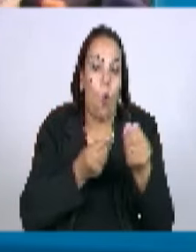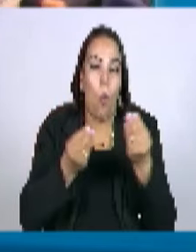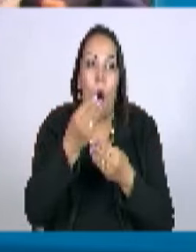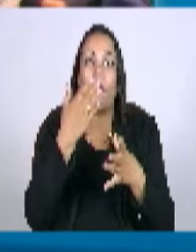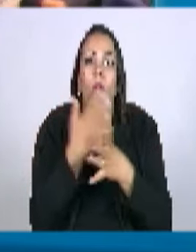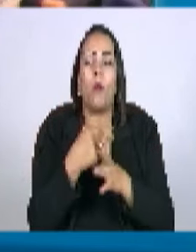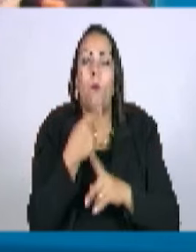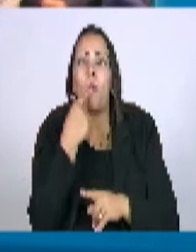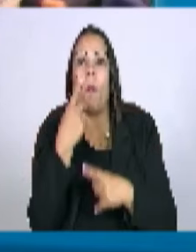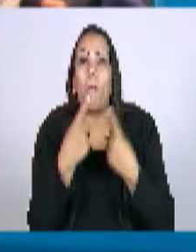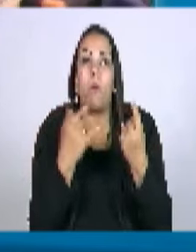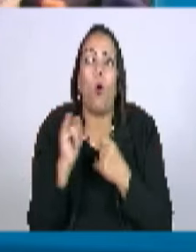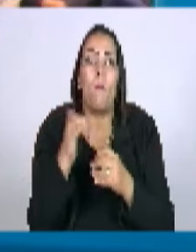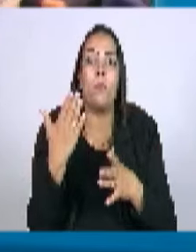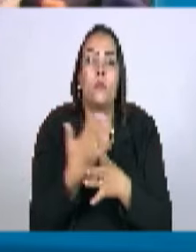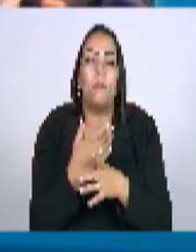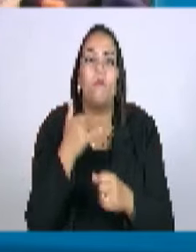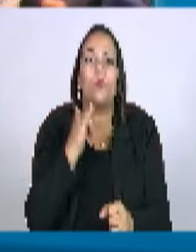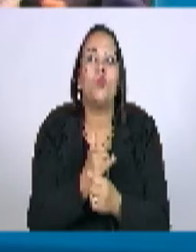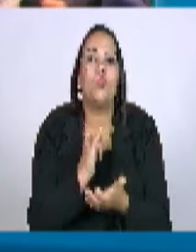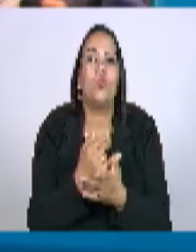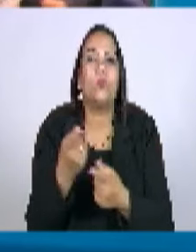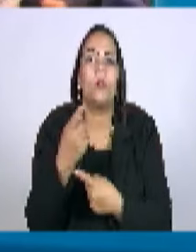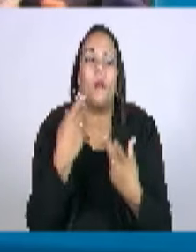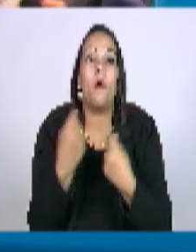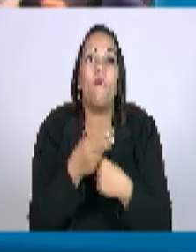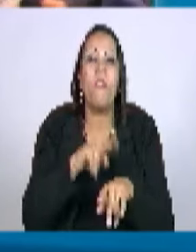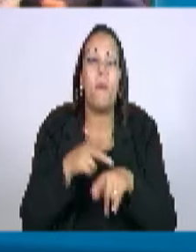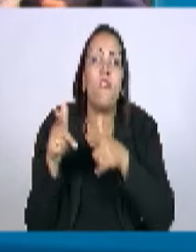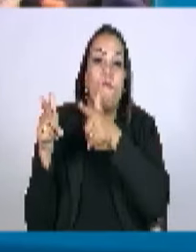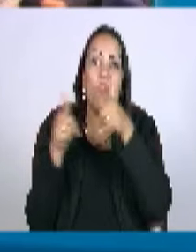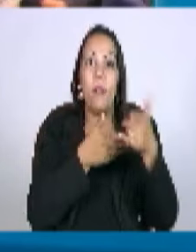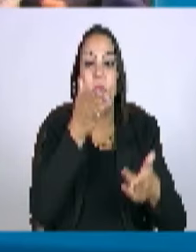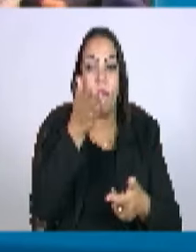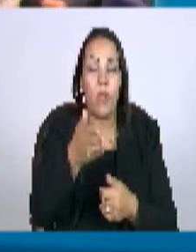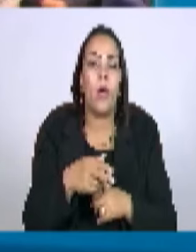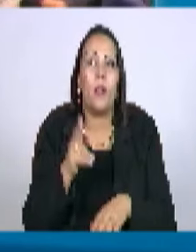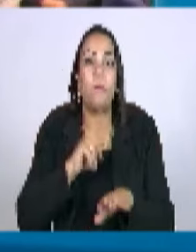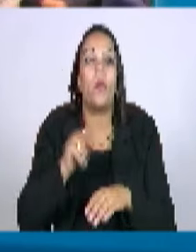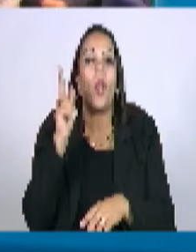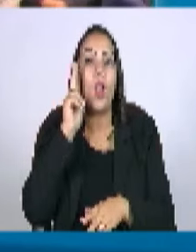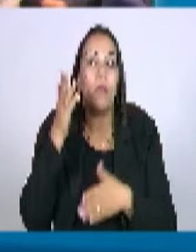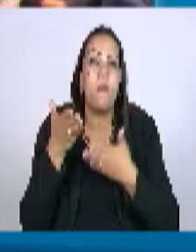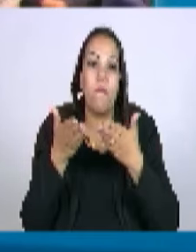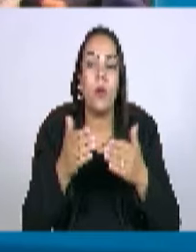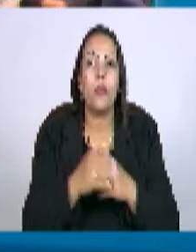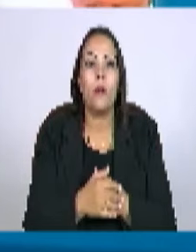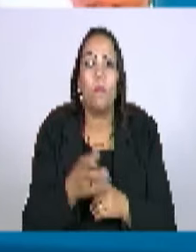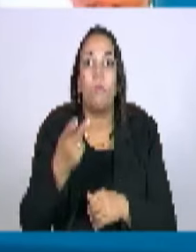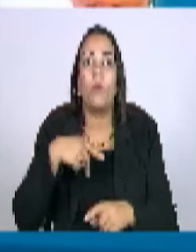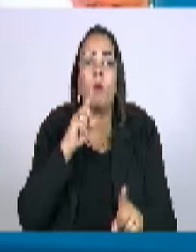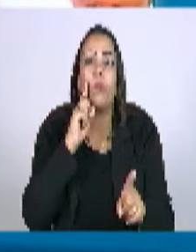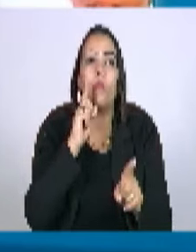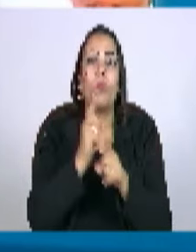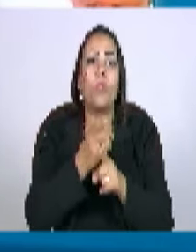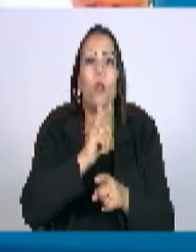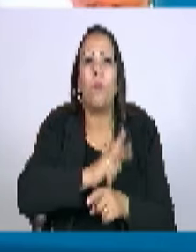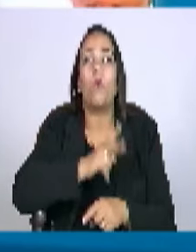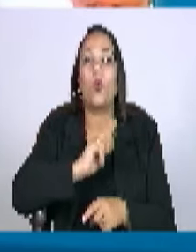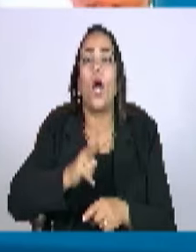نقدي يعني بيدار جلسات في مواد فيلميه مواد اعلاميه يعني ملتقى